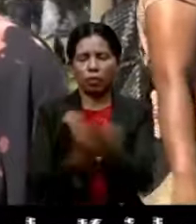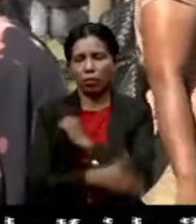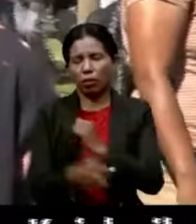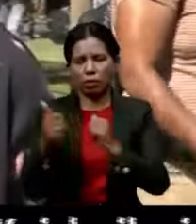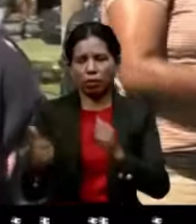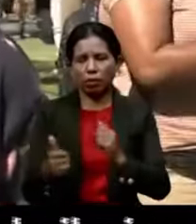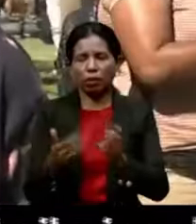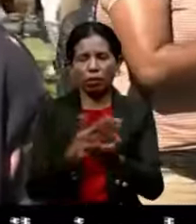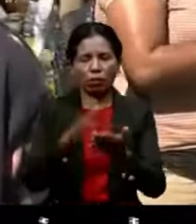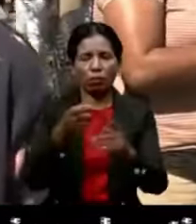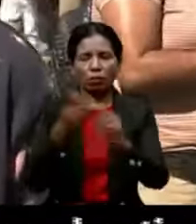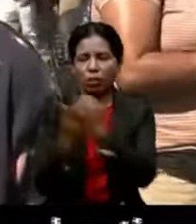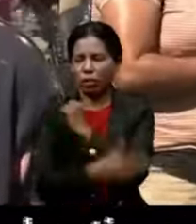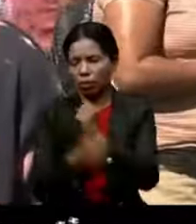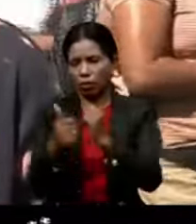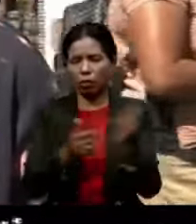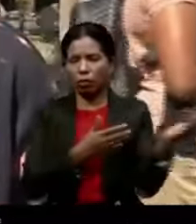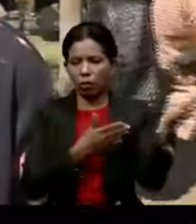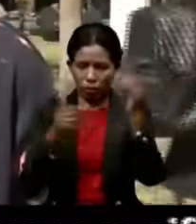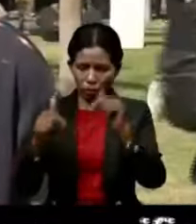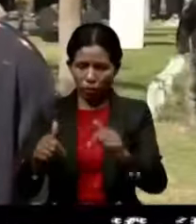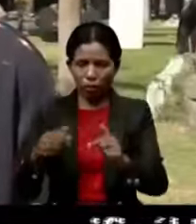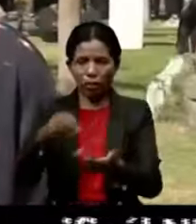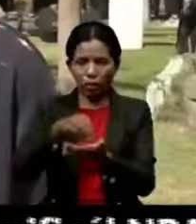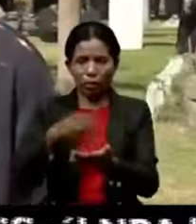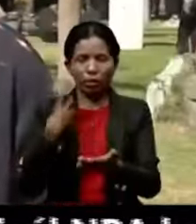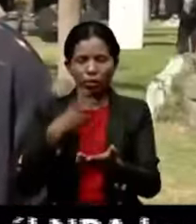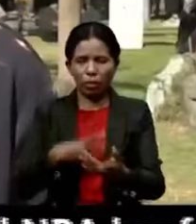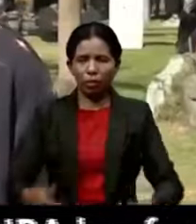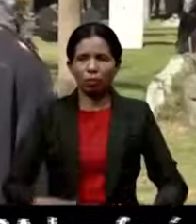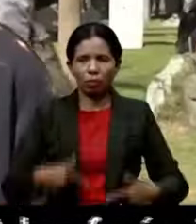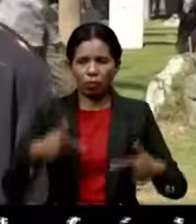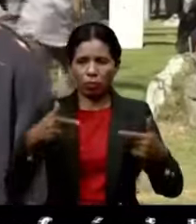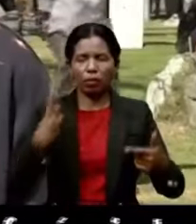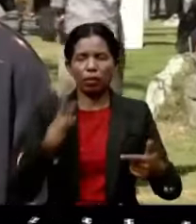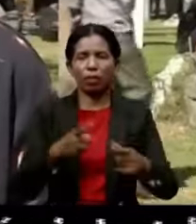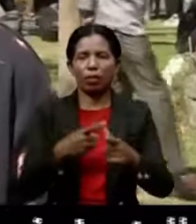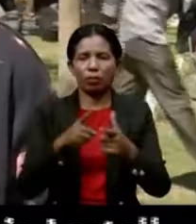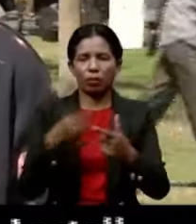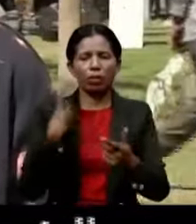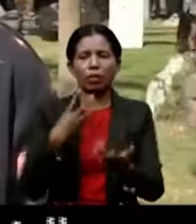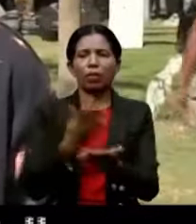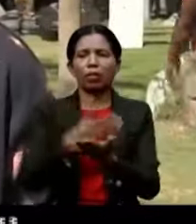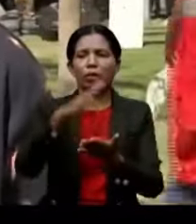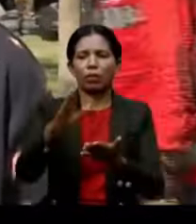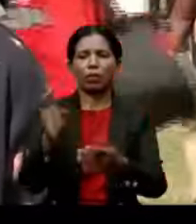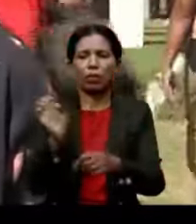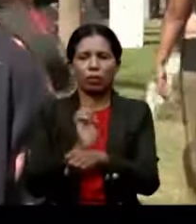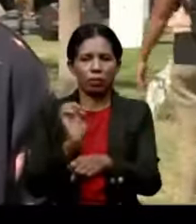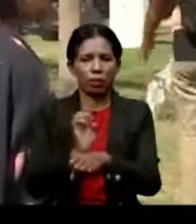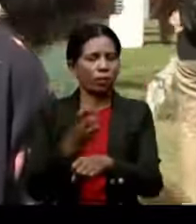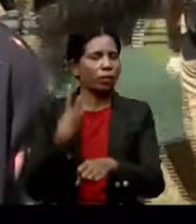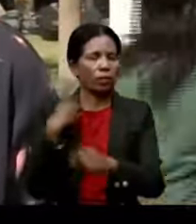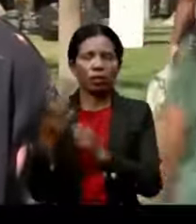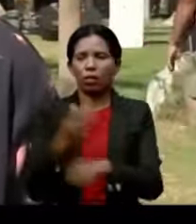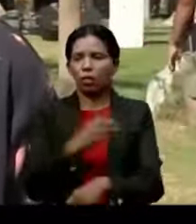sa ira liur no mai ia tau ita ni moris moris alon toma depois ta sosa ira ne mana ra ekonomi ita ekonomi ita ne